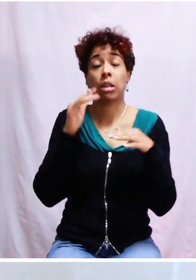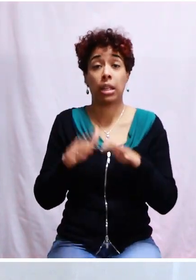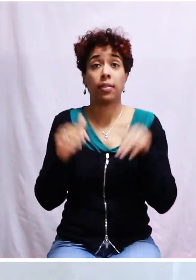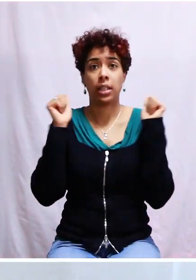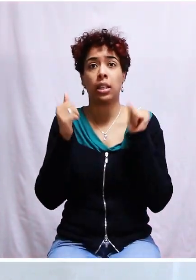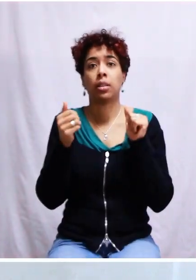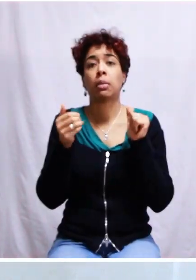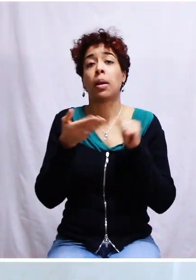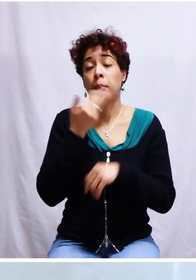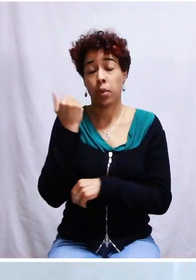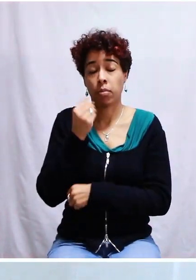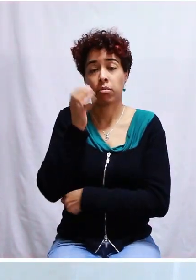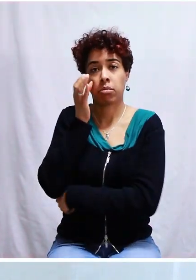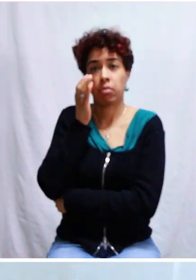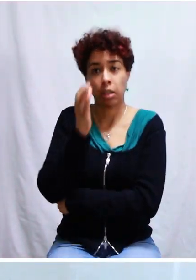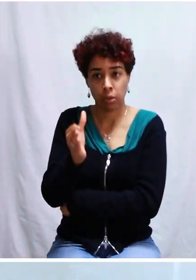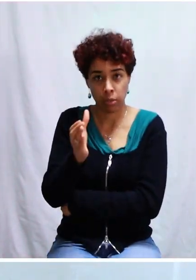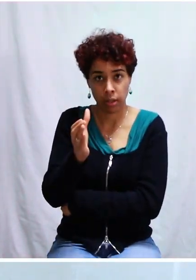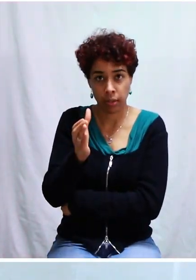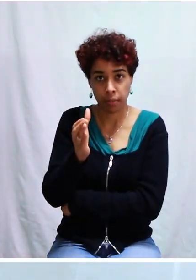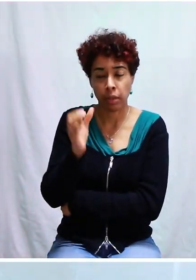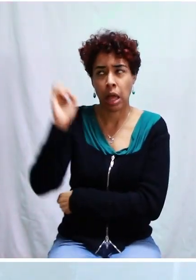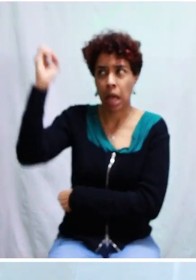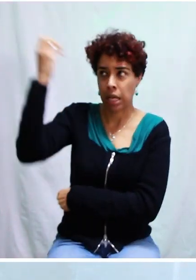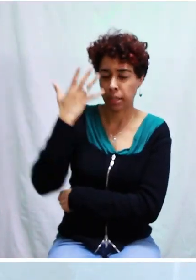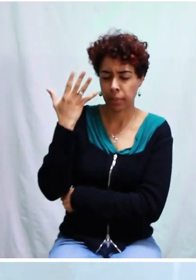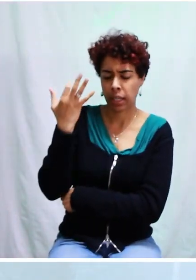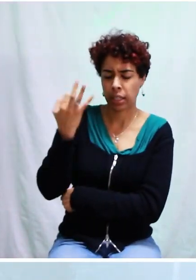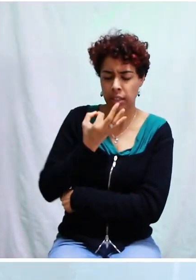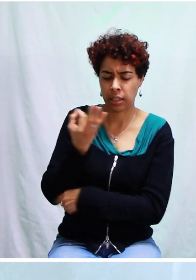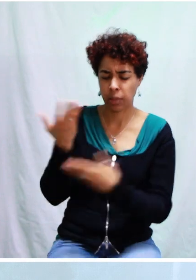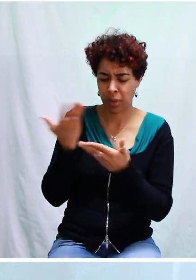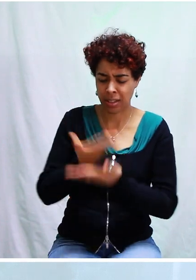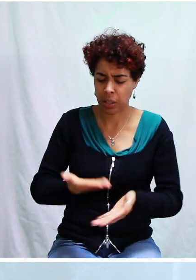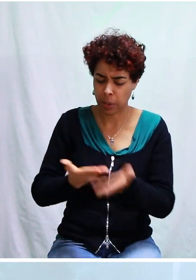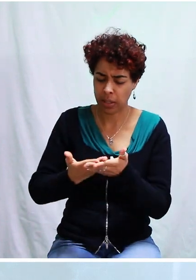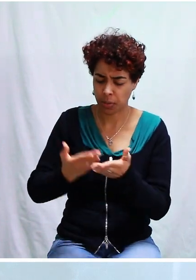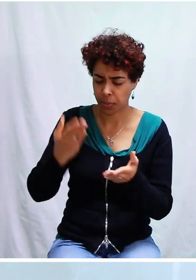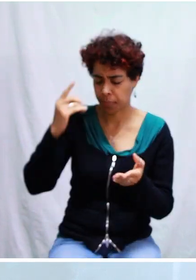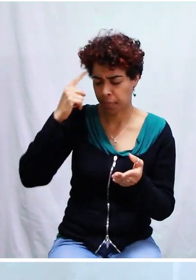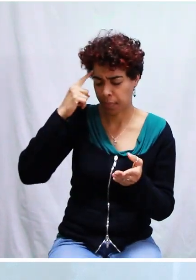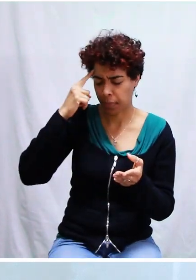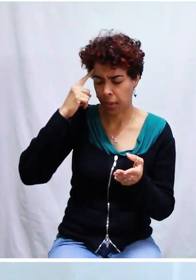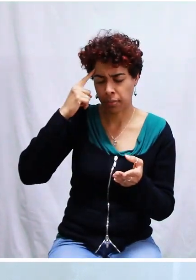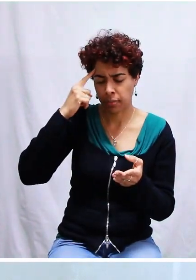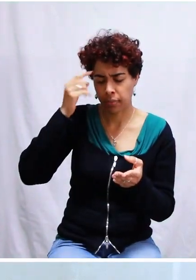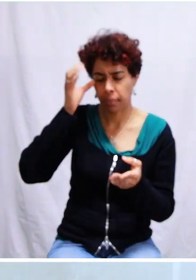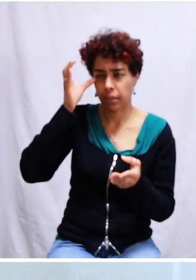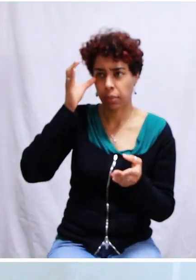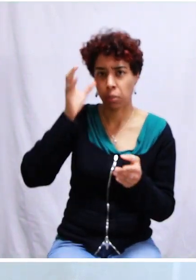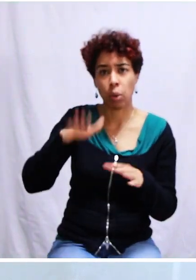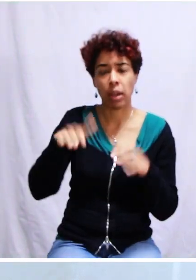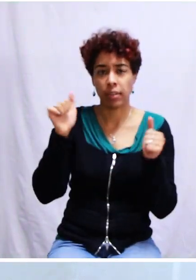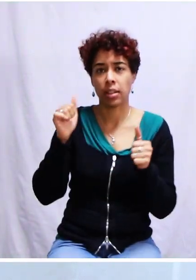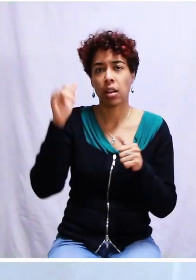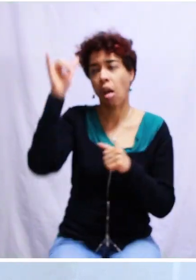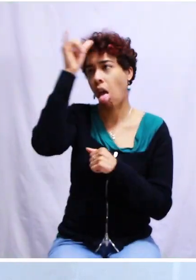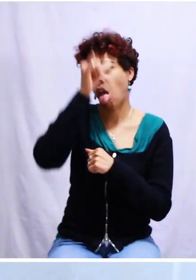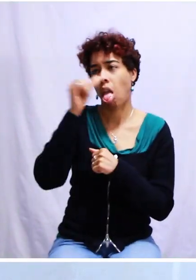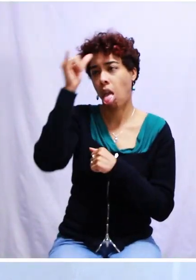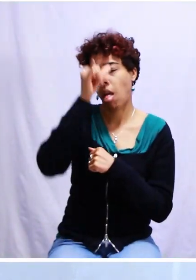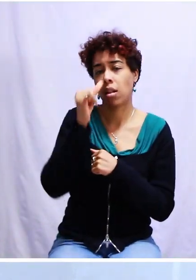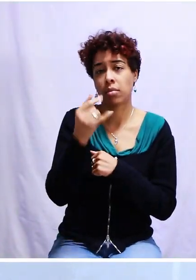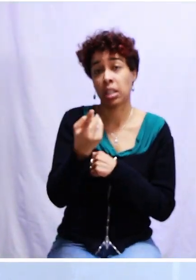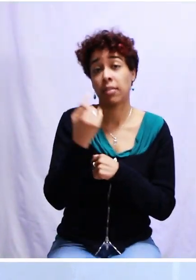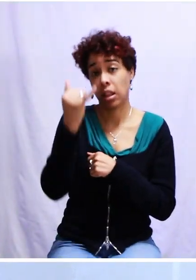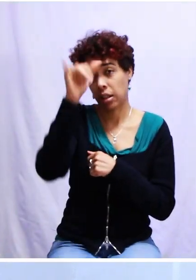mais d'écouter encore une fois ce que l'Esprit peut nous révéler dans telle ou telle situation et ne pas nous laisser berner par les œuvres de